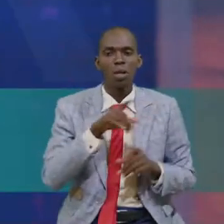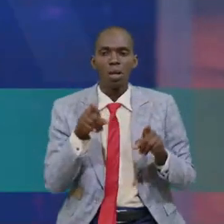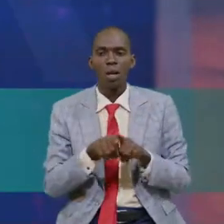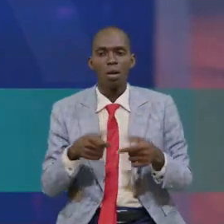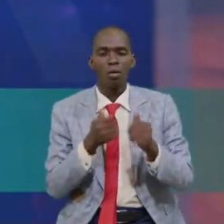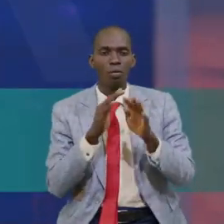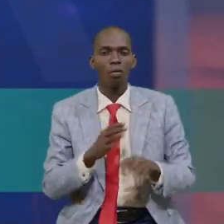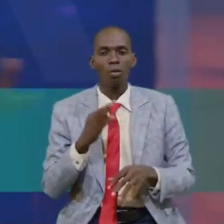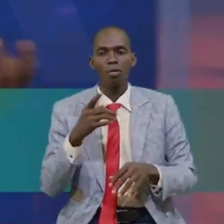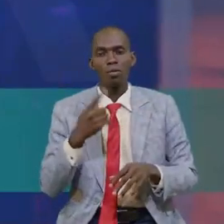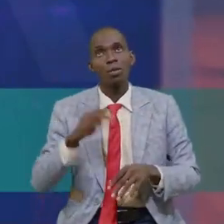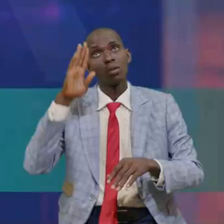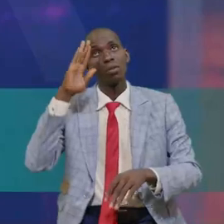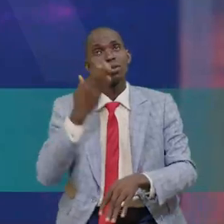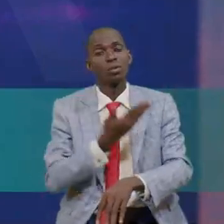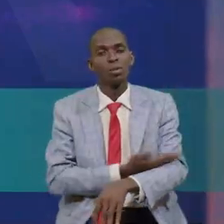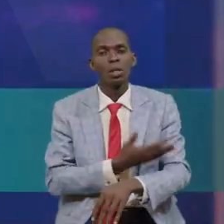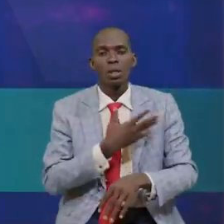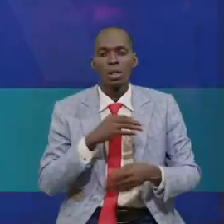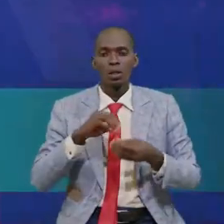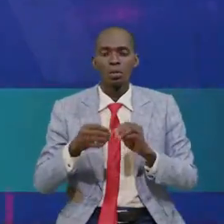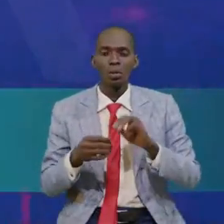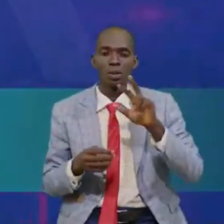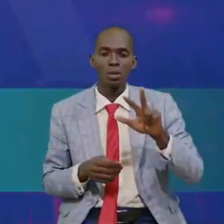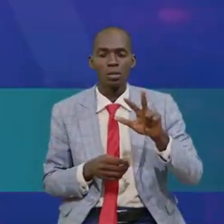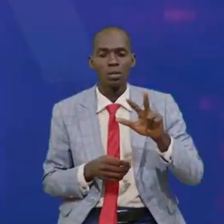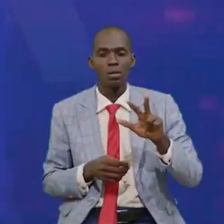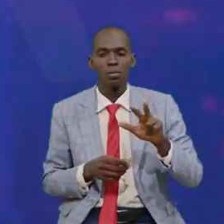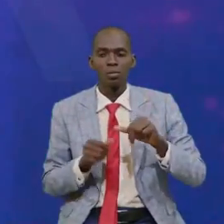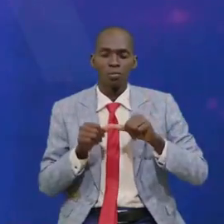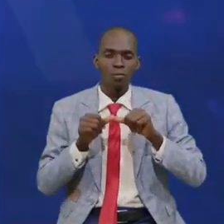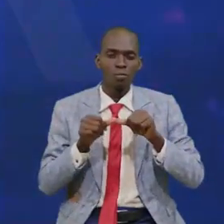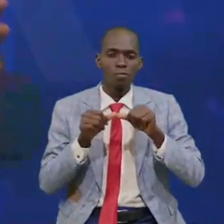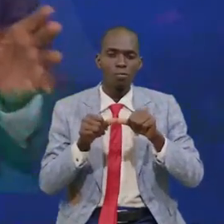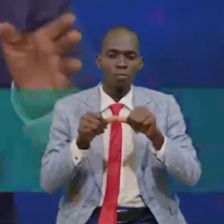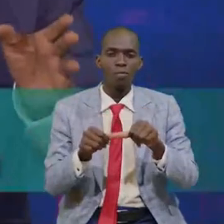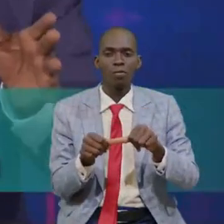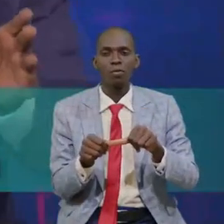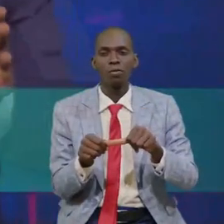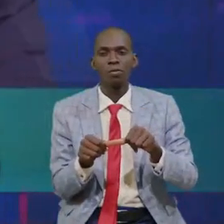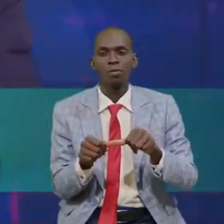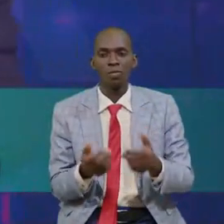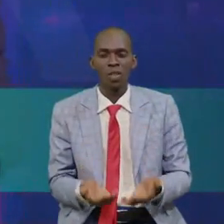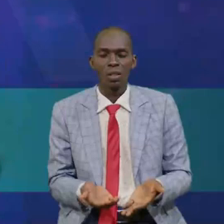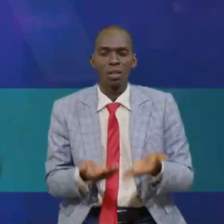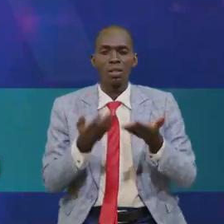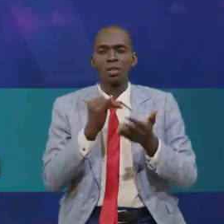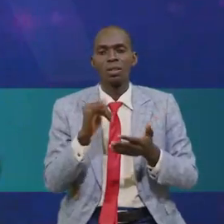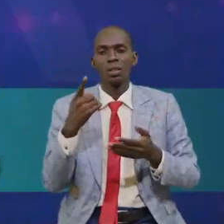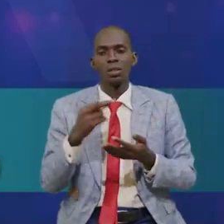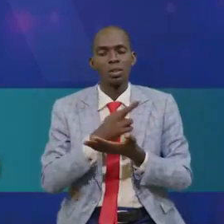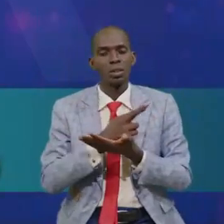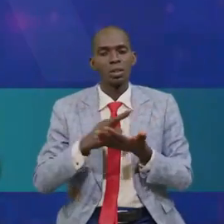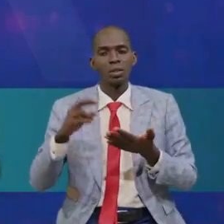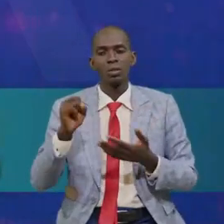suiveur, disciple du Fils. Et troisième élément, susciter avec persévérance les justes à